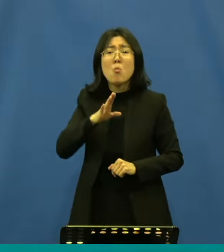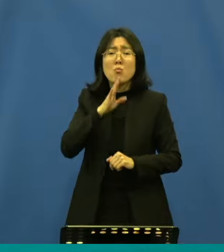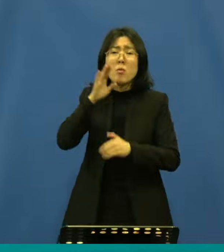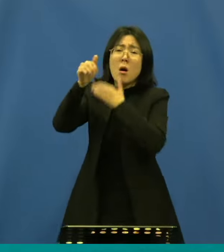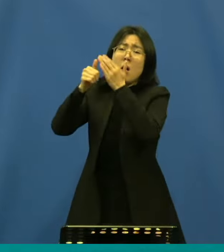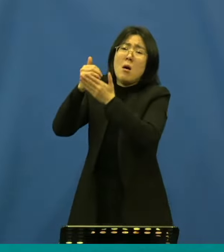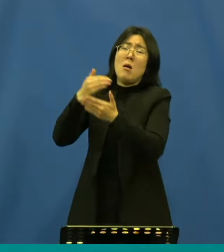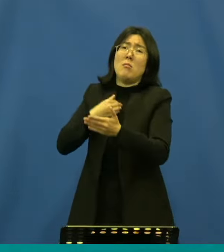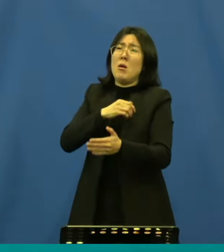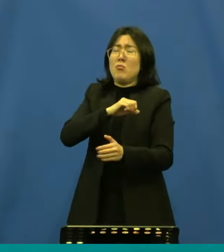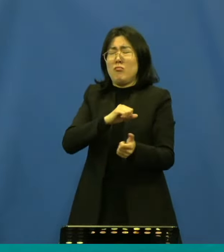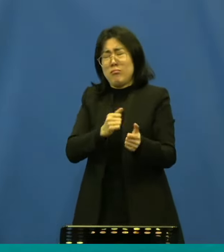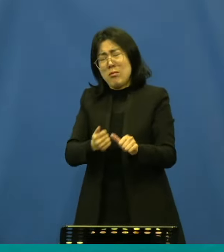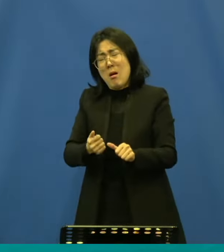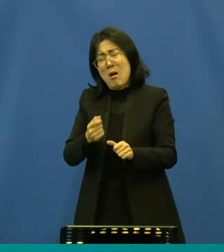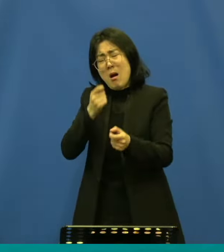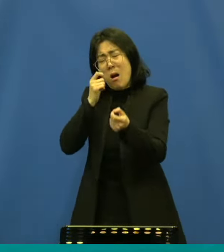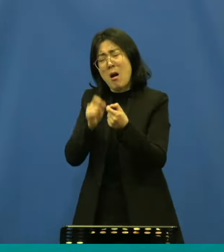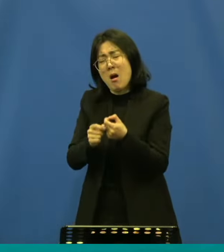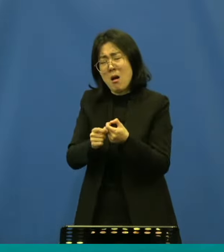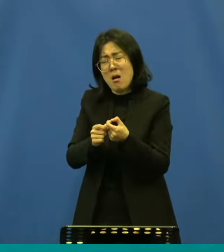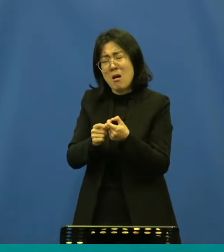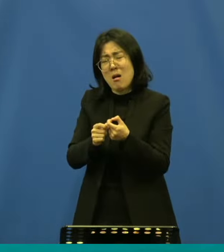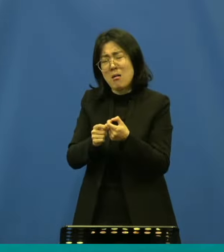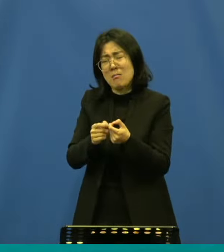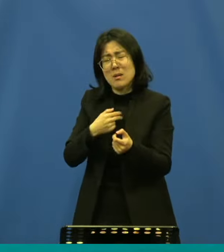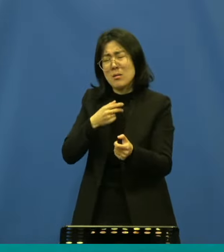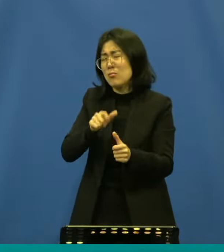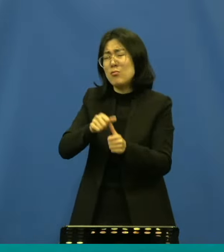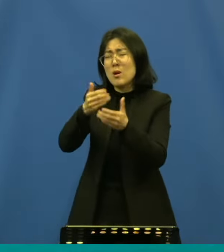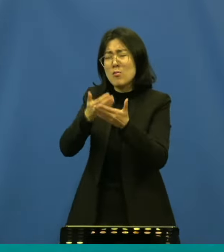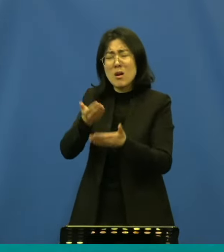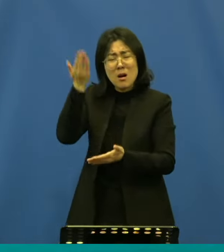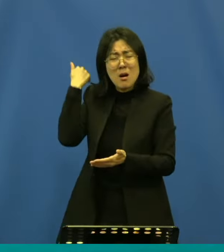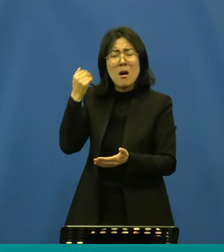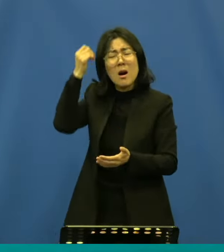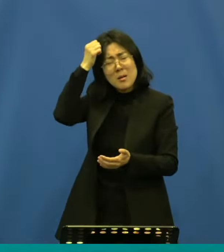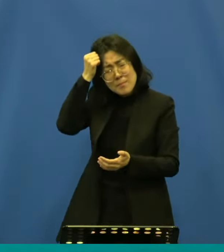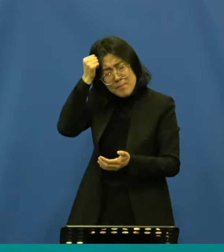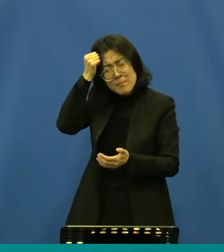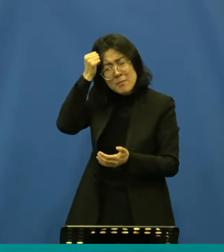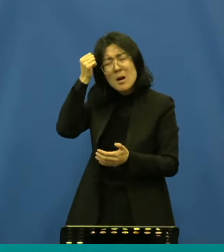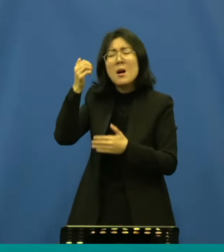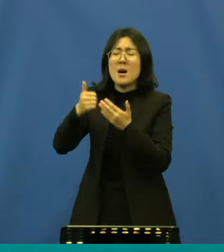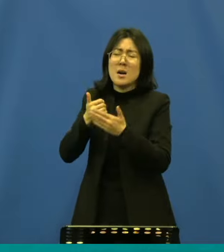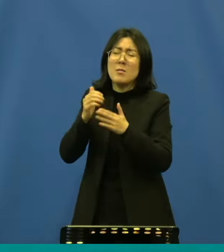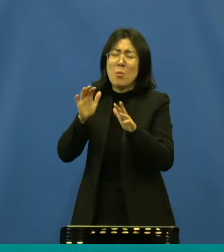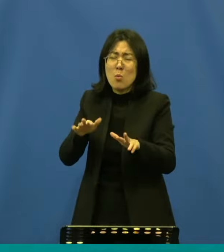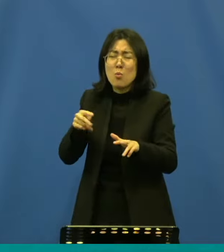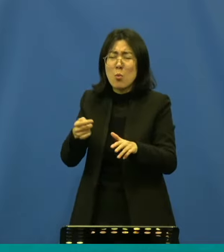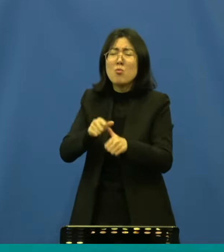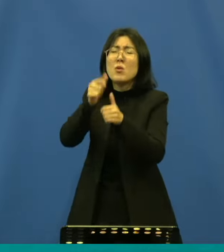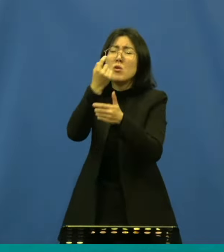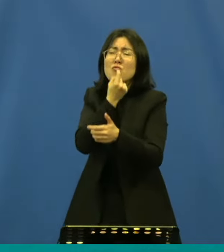그런 영적인 특별한 체험을 한 사람입니다. 이런 체험을 어떻게 합니까? 요나 물고기